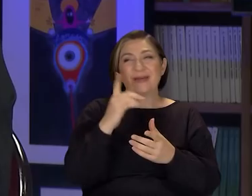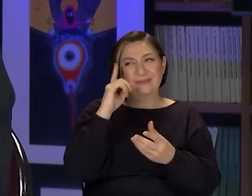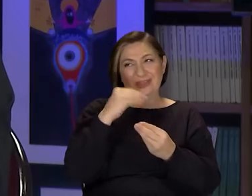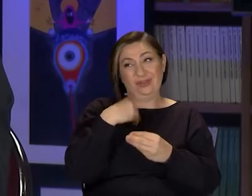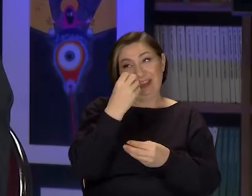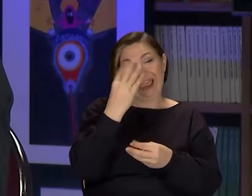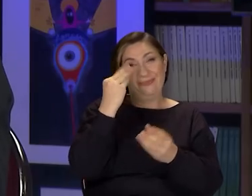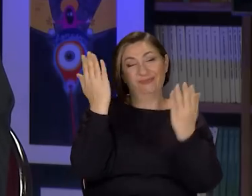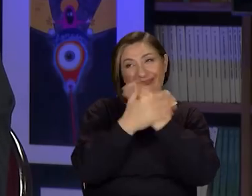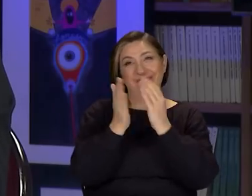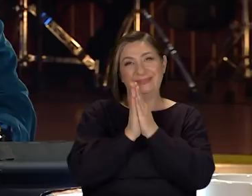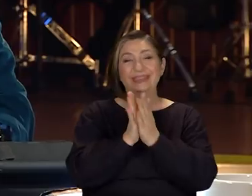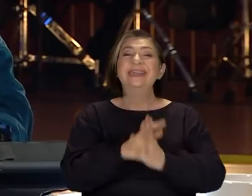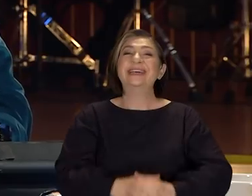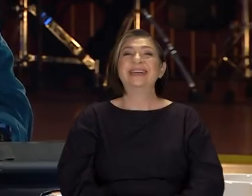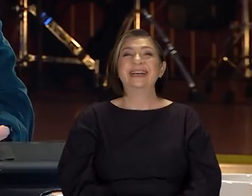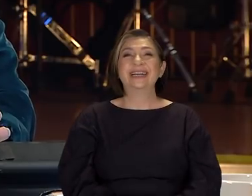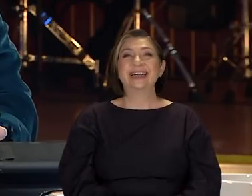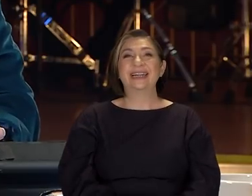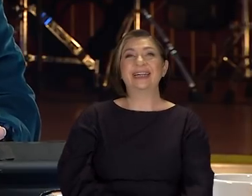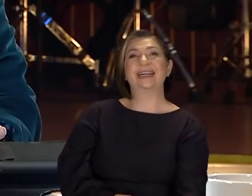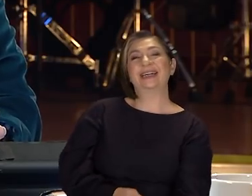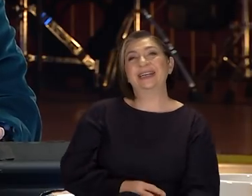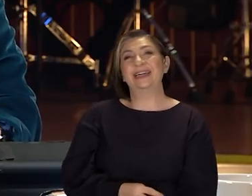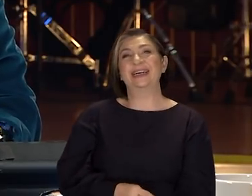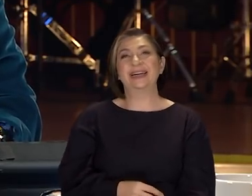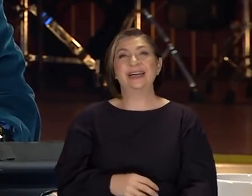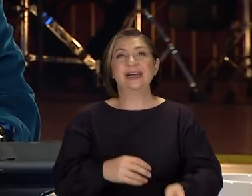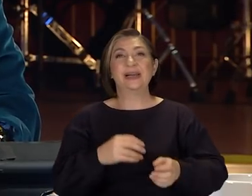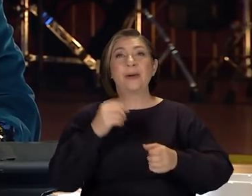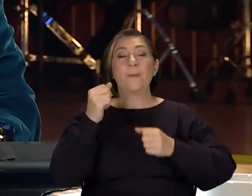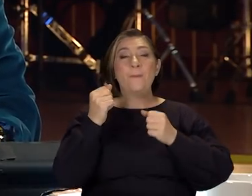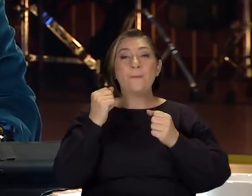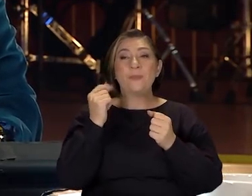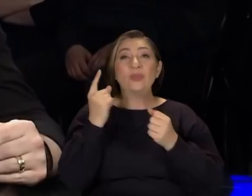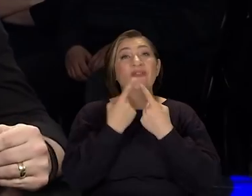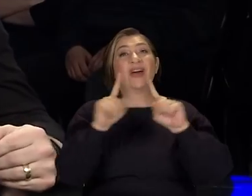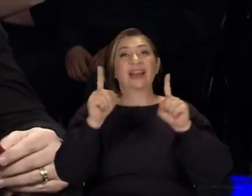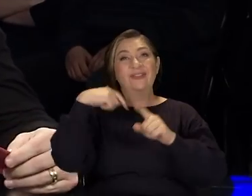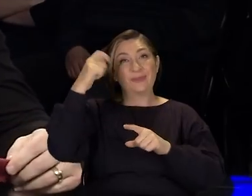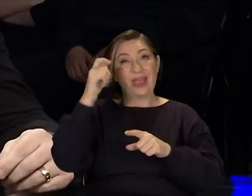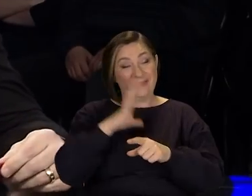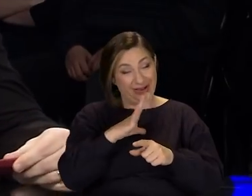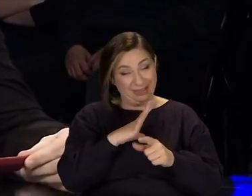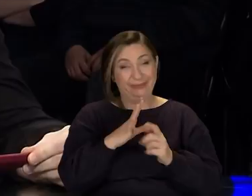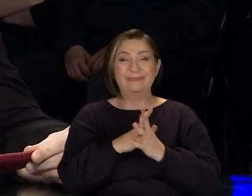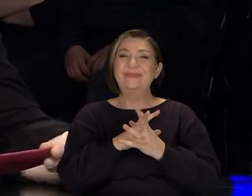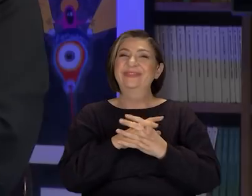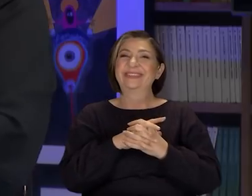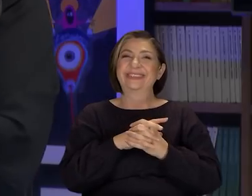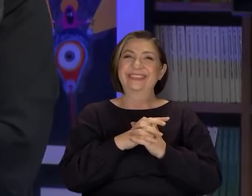çiçek anladım. Ondan sonra... ne var? Üçü bir arada maraton diye. Maraton filmler vardı zamanında. Evet.